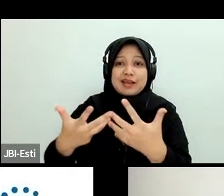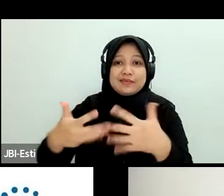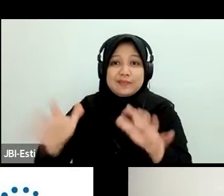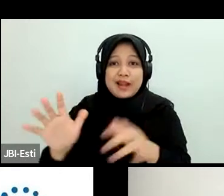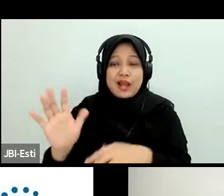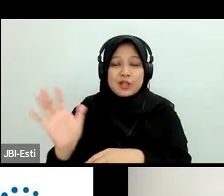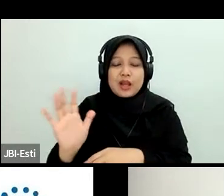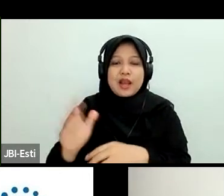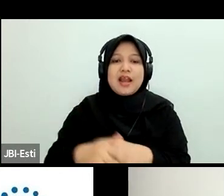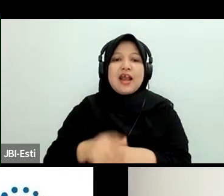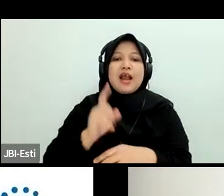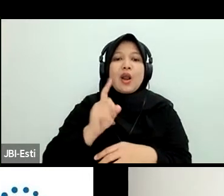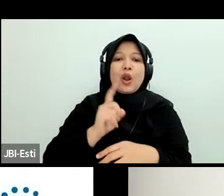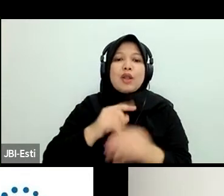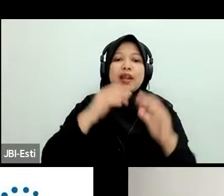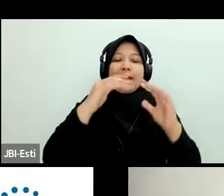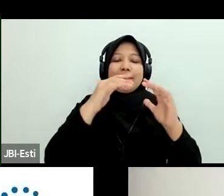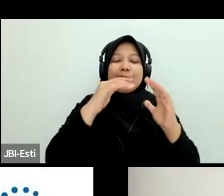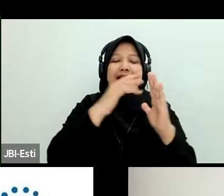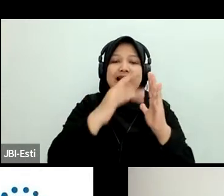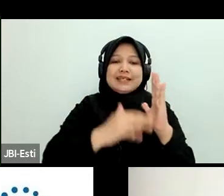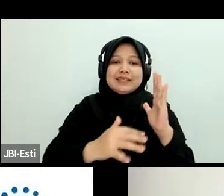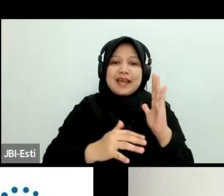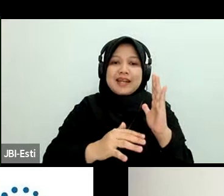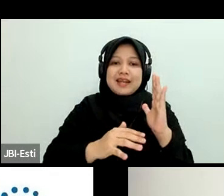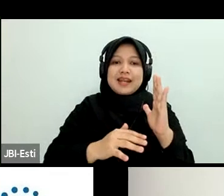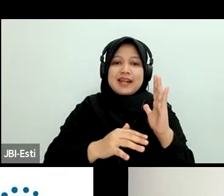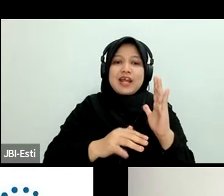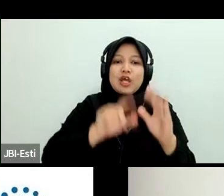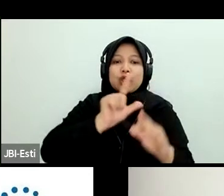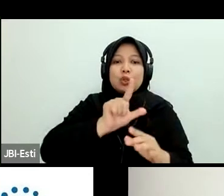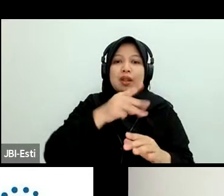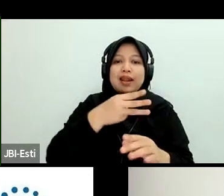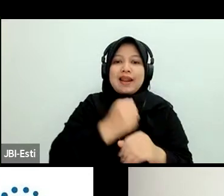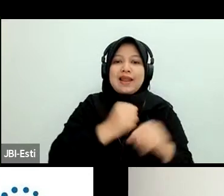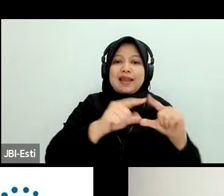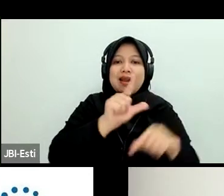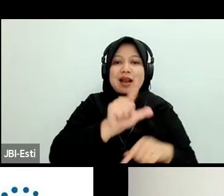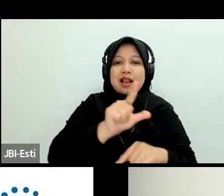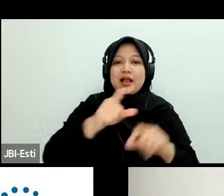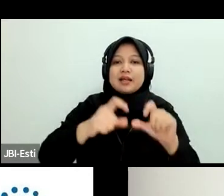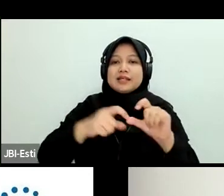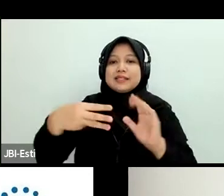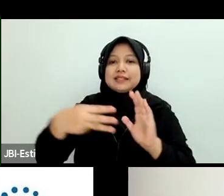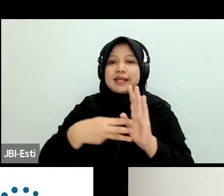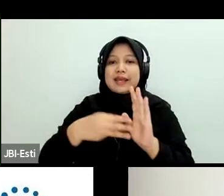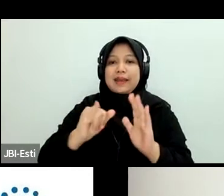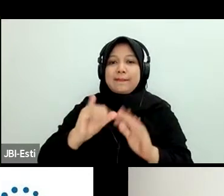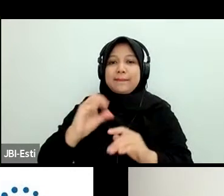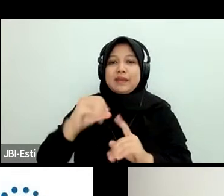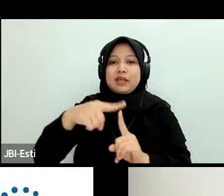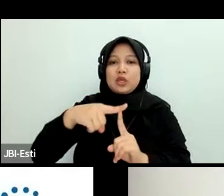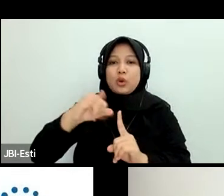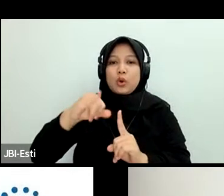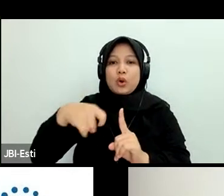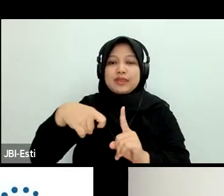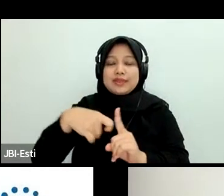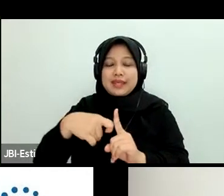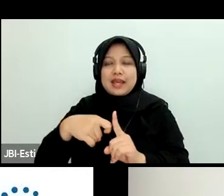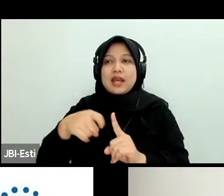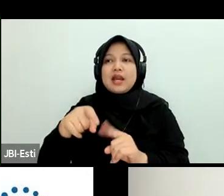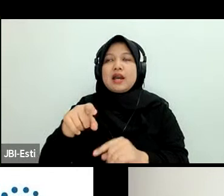semiotik ya itu makin hari makin Yusuf penerjemah penerjemah